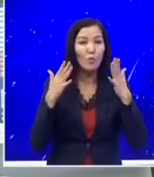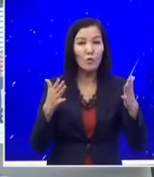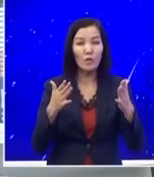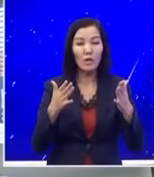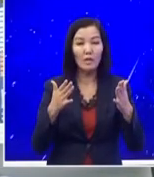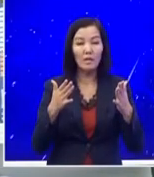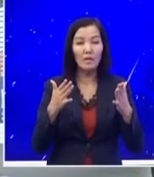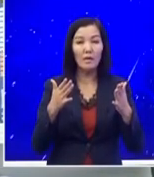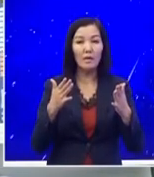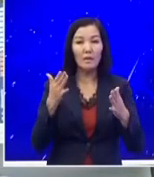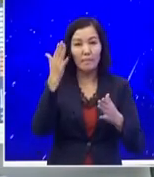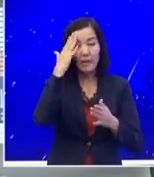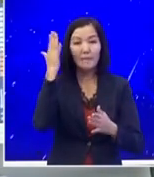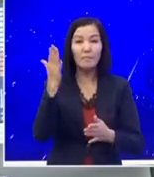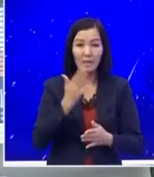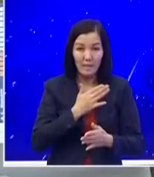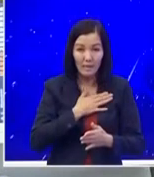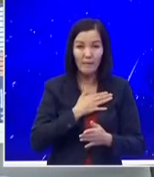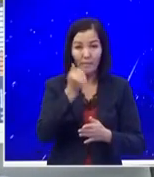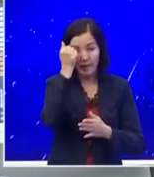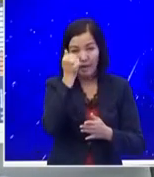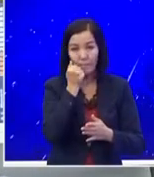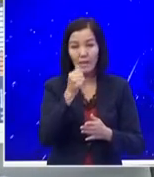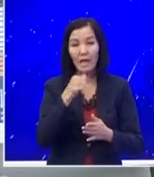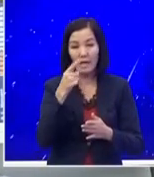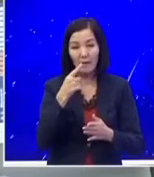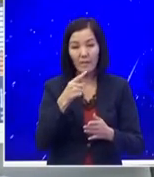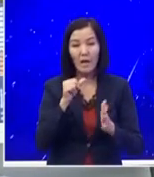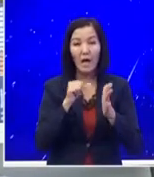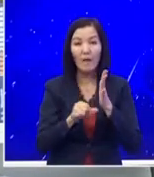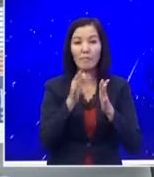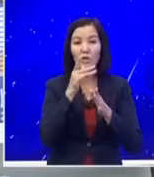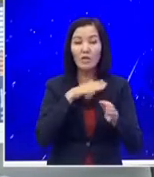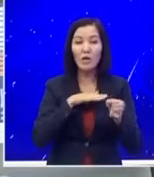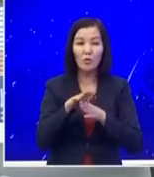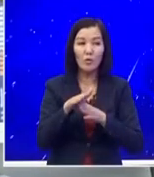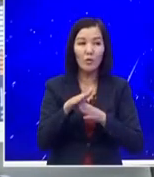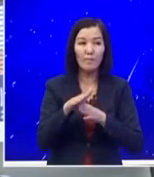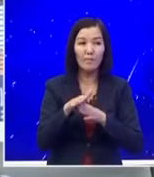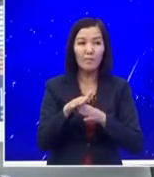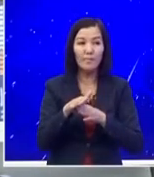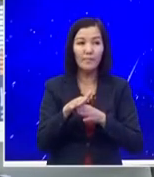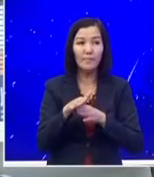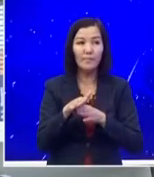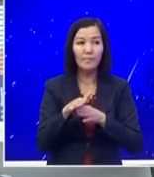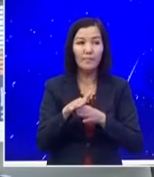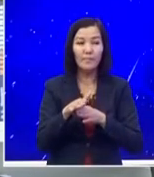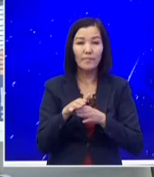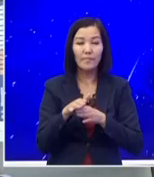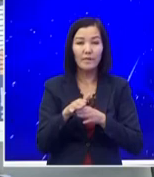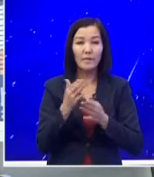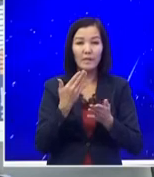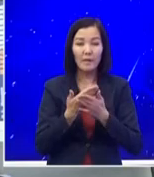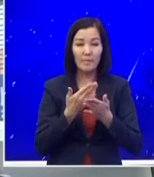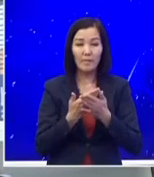басқан толғатады, жүреді. Енді 60-қа кім келмей жатыр? Бұры тапырақтап келеді, бұры адамдап келеді,